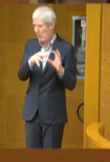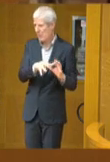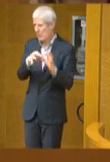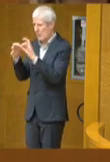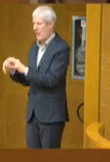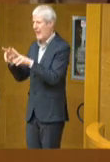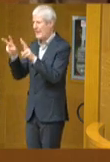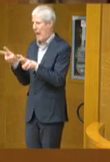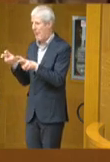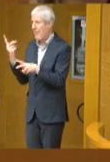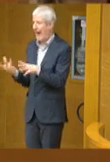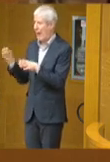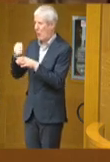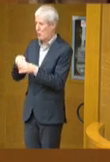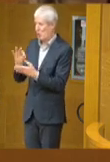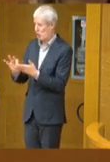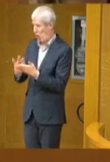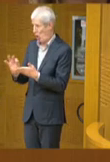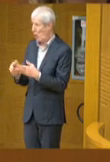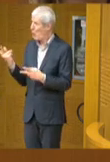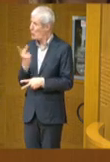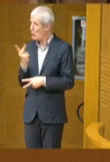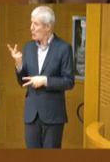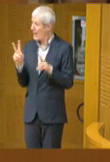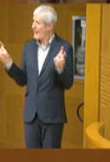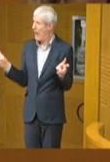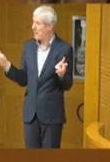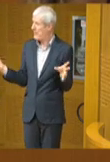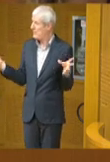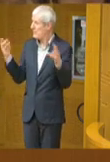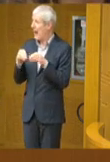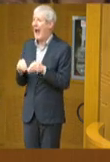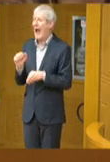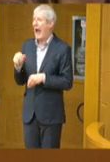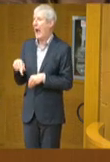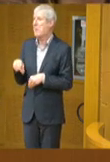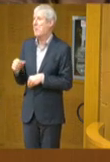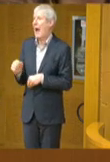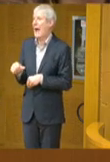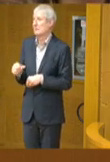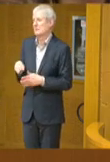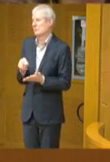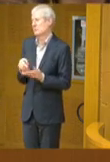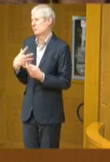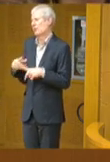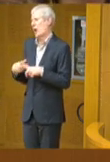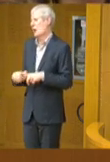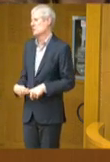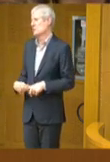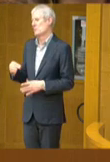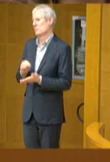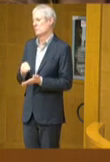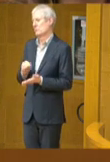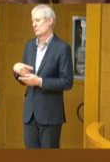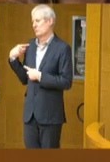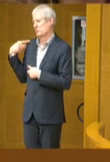tema dell'inclusione scolastica. Due temi in cui ANFAS, come dire, è testimone da sempre, è